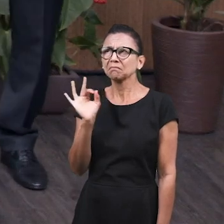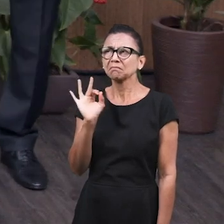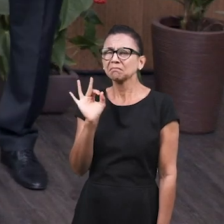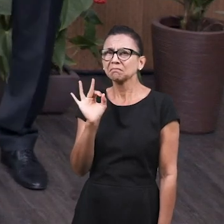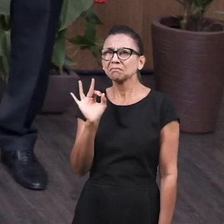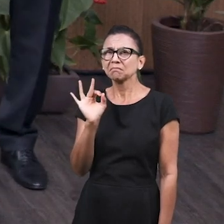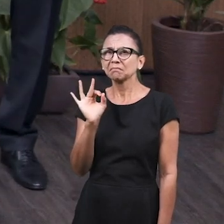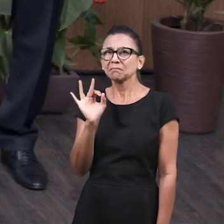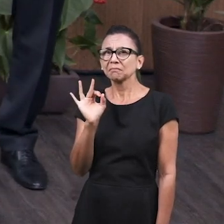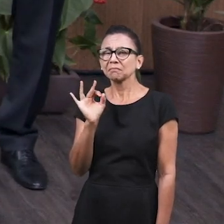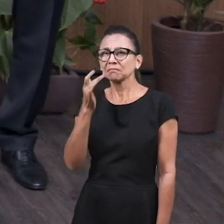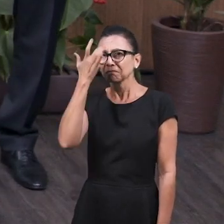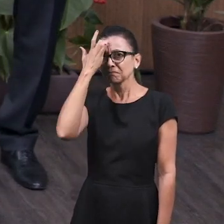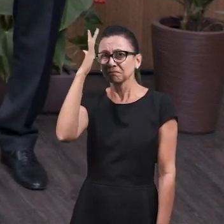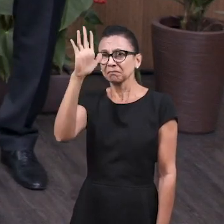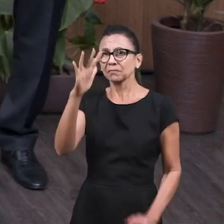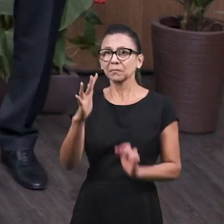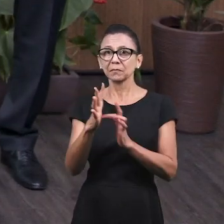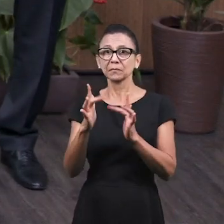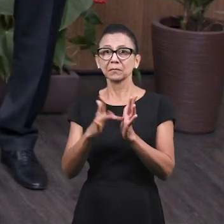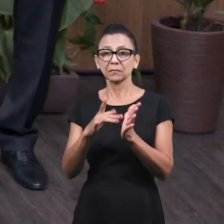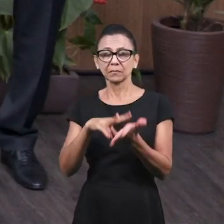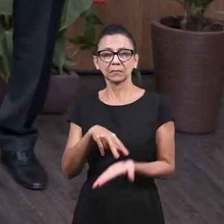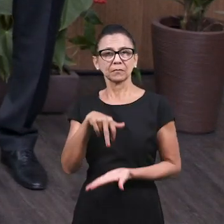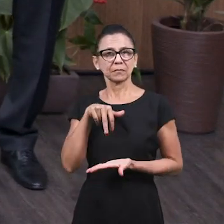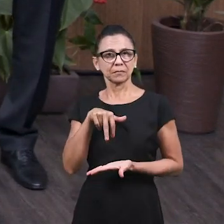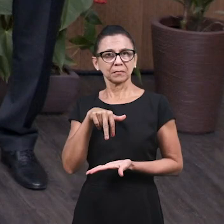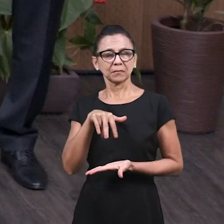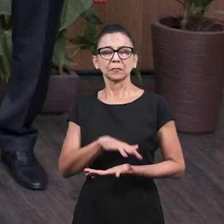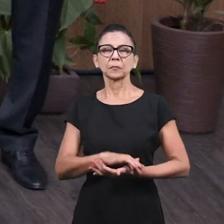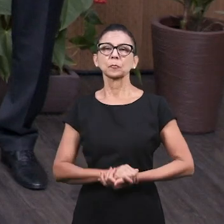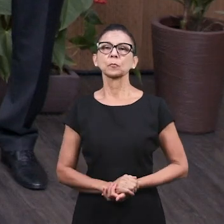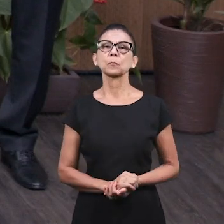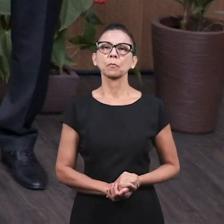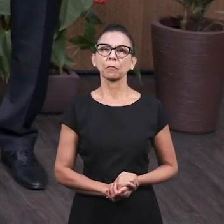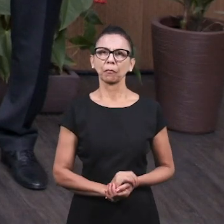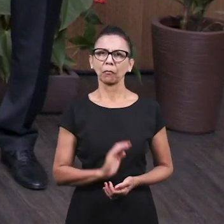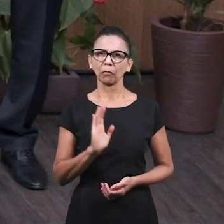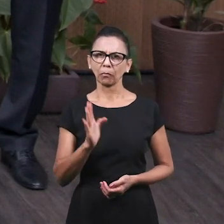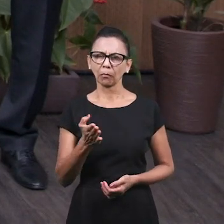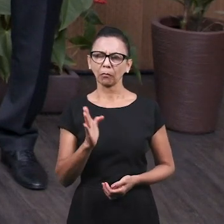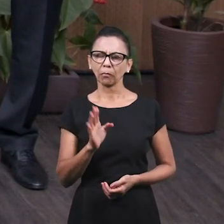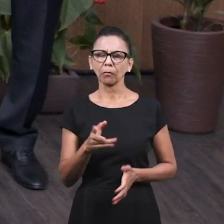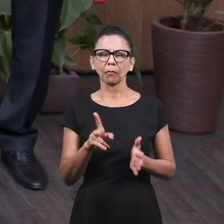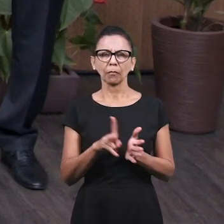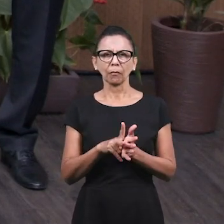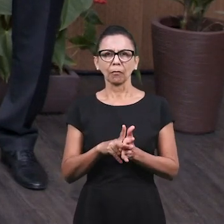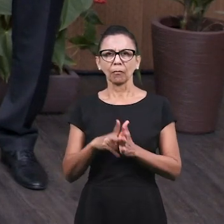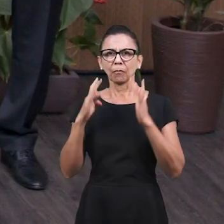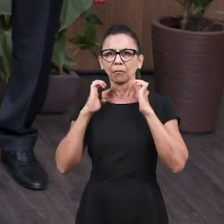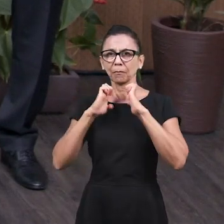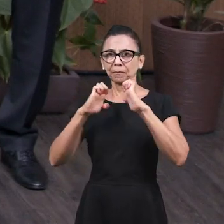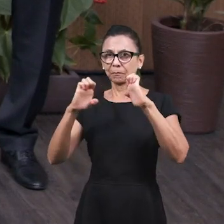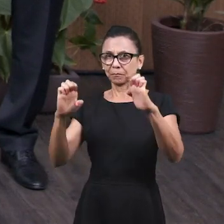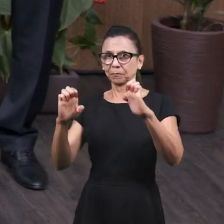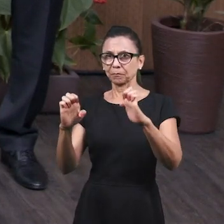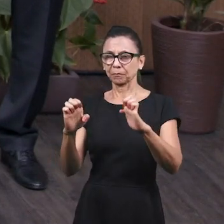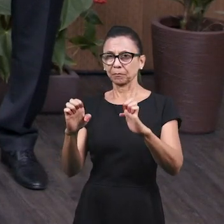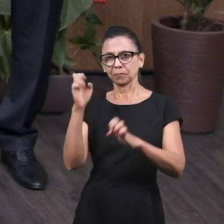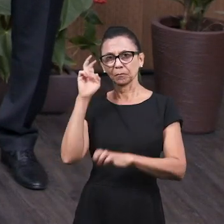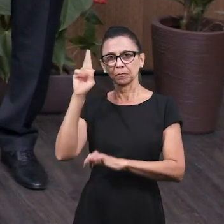воскрес. И воскресение Господа Иисуса является частью его Евангелия. Это